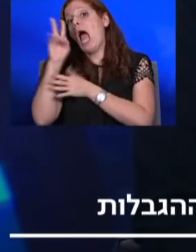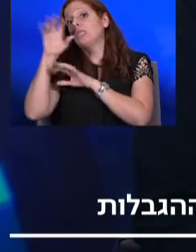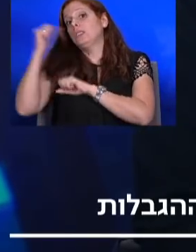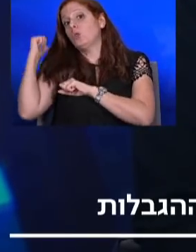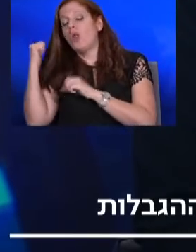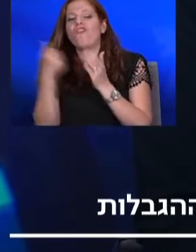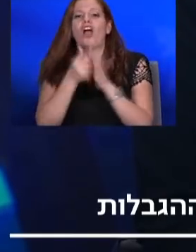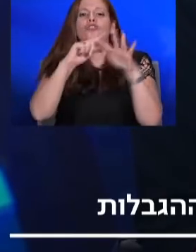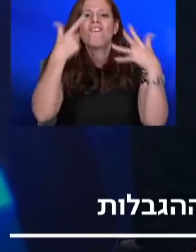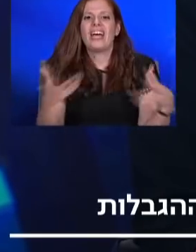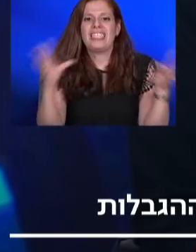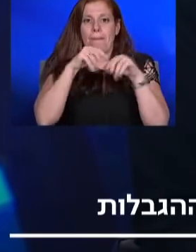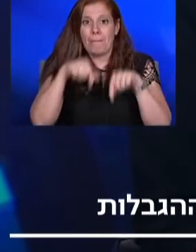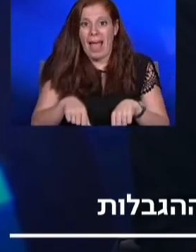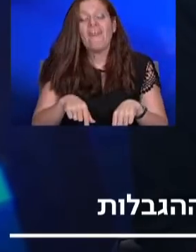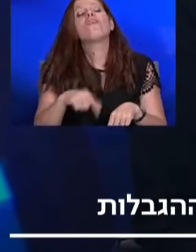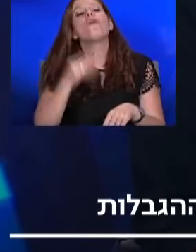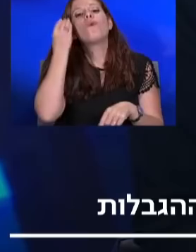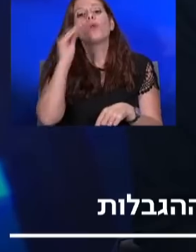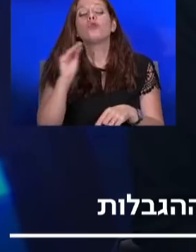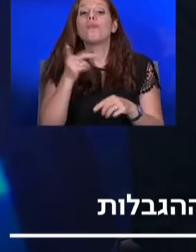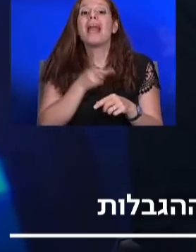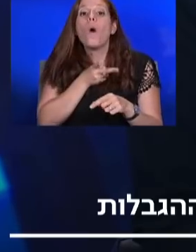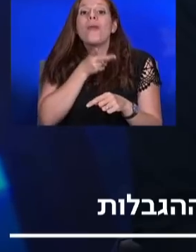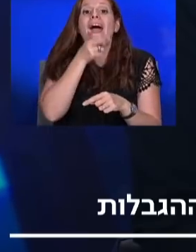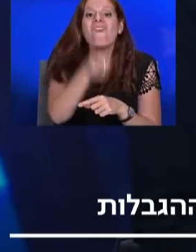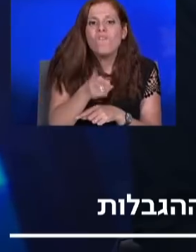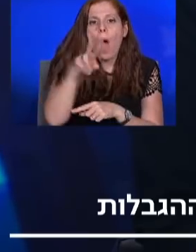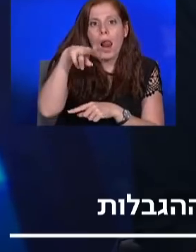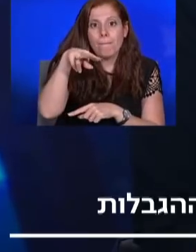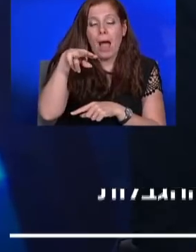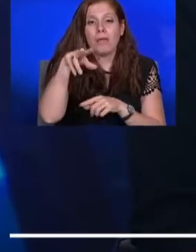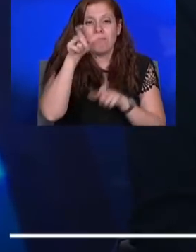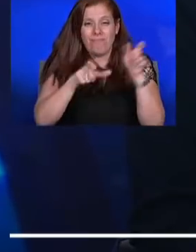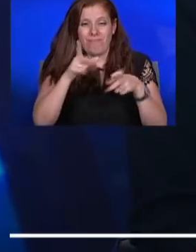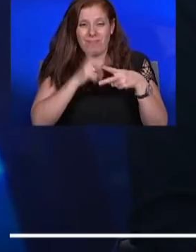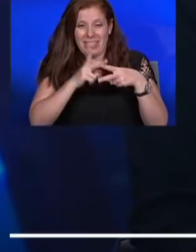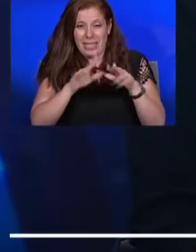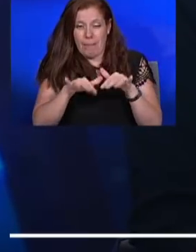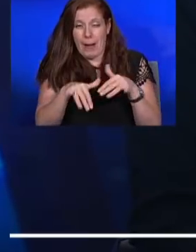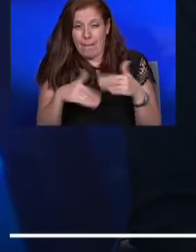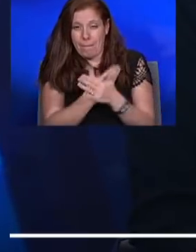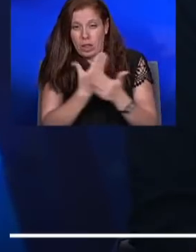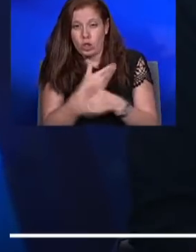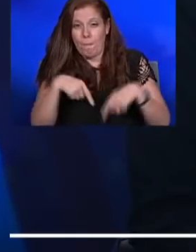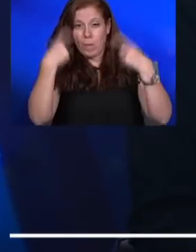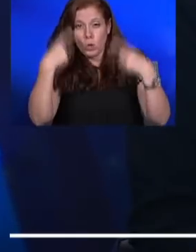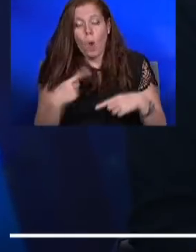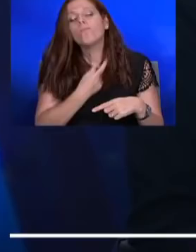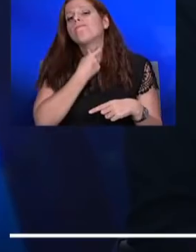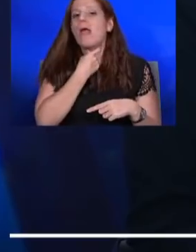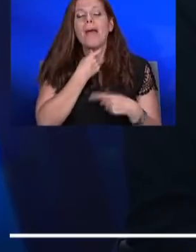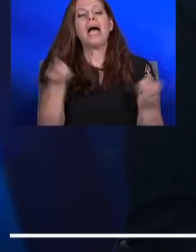לפני כשבוע וחצי שאם נעבור את רף ה-2,000 נדבקים מאומתים חדשים ביום, לא תהיה ברירה אלא להטיל סגר בכל הארץ.